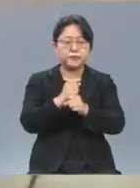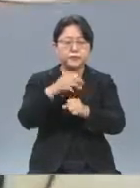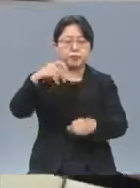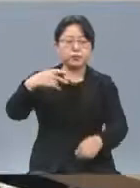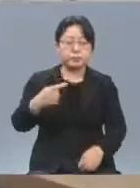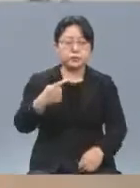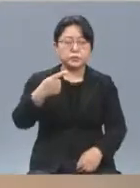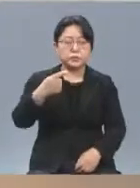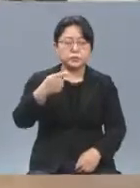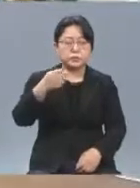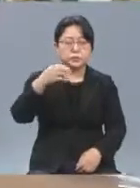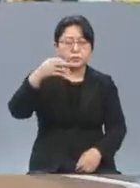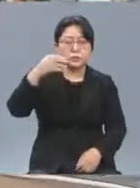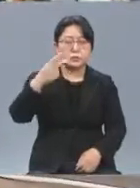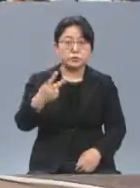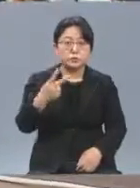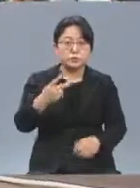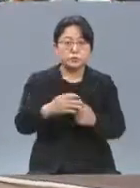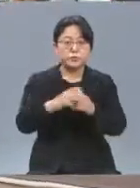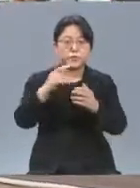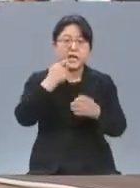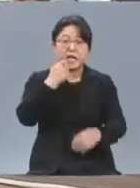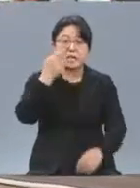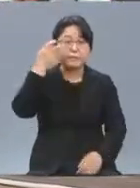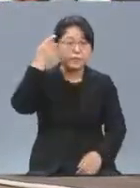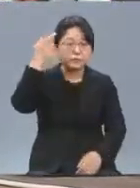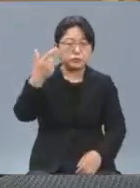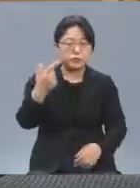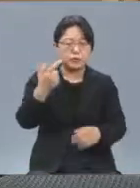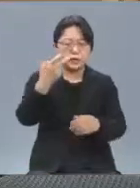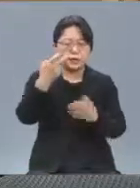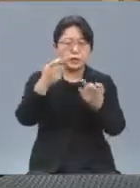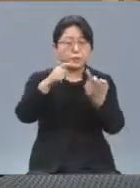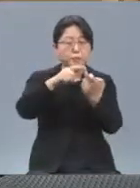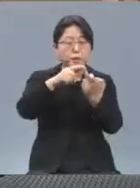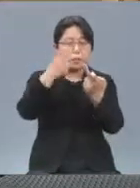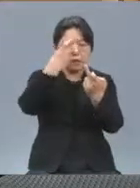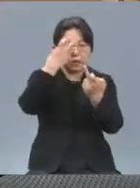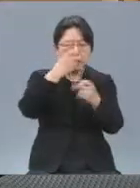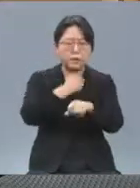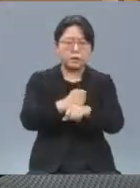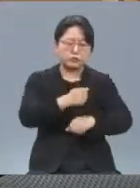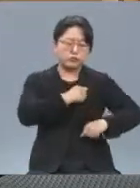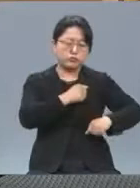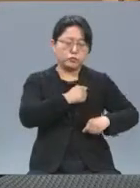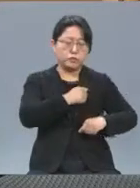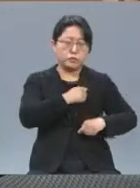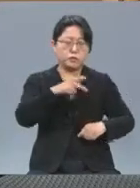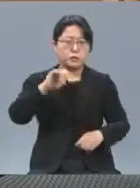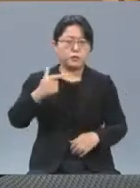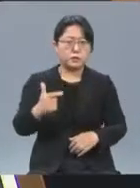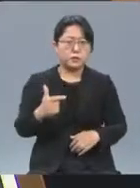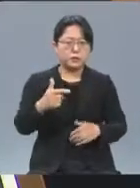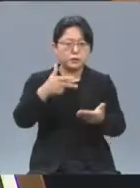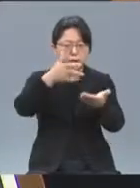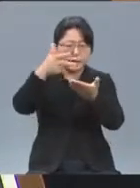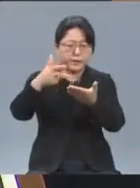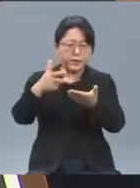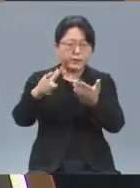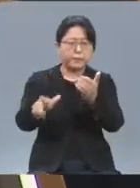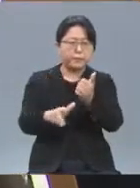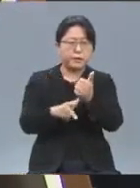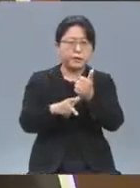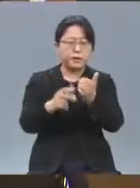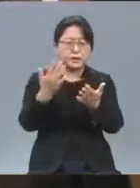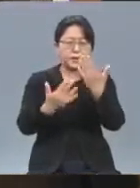스텝큐브2로 불리는 이 위성의 임무는 백두산 분화징후 관측. 이 군에서 쓰는 장적외선 카메라가 탑재돼